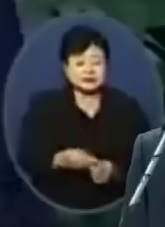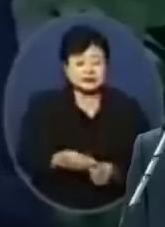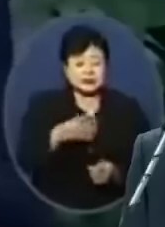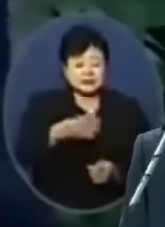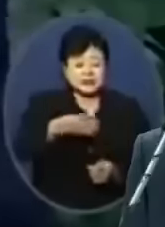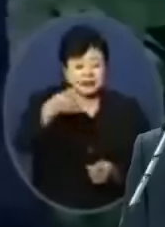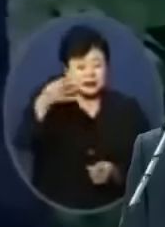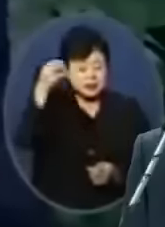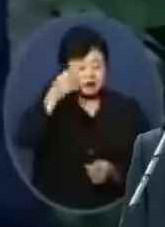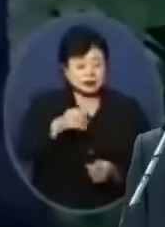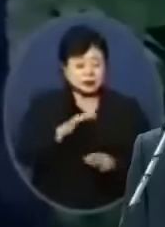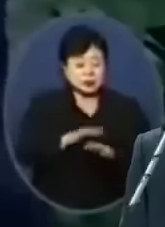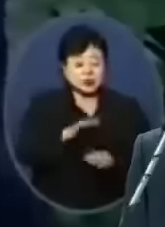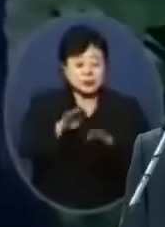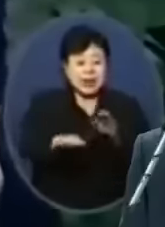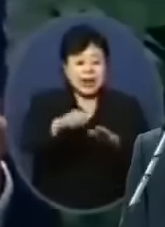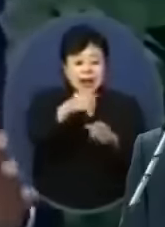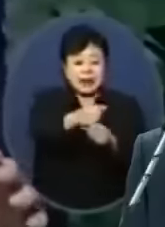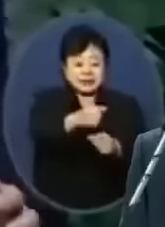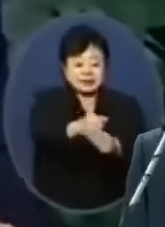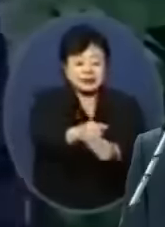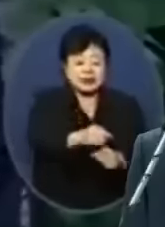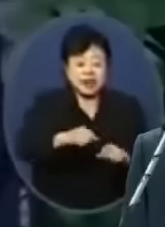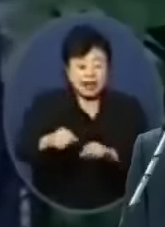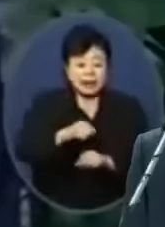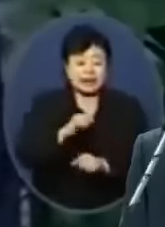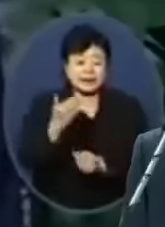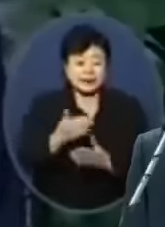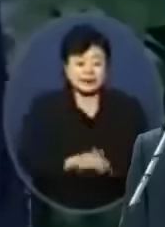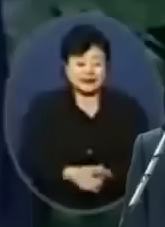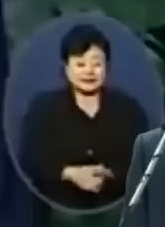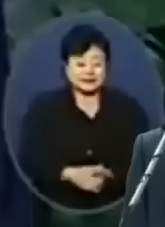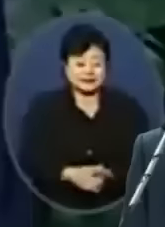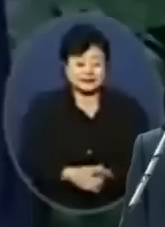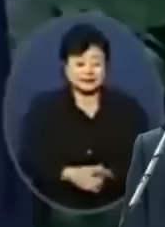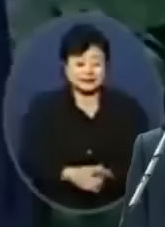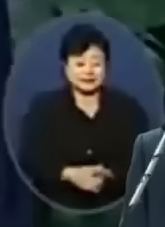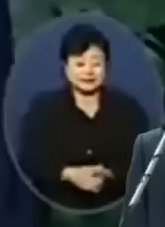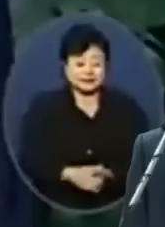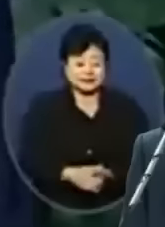영성을 손발로 삼아서 역사하는 것입니다.